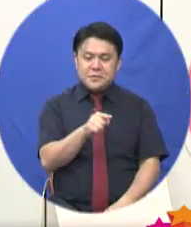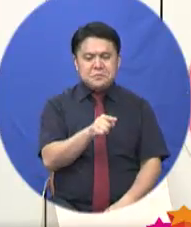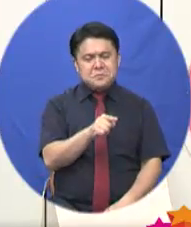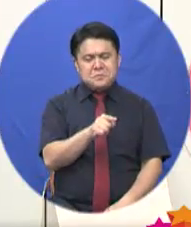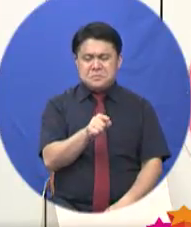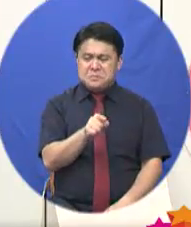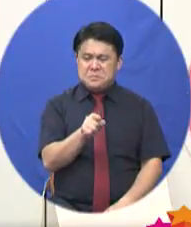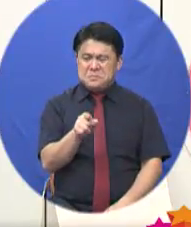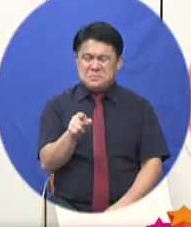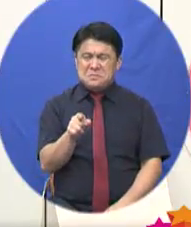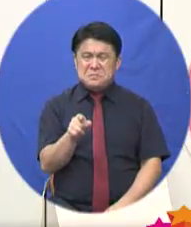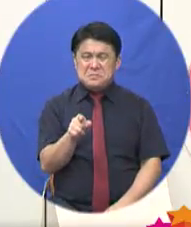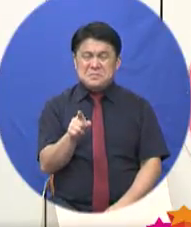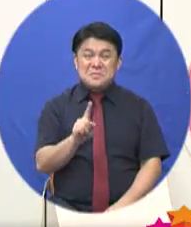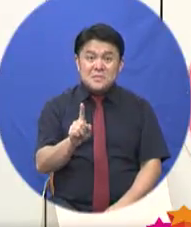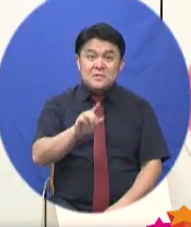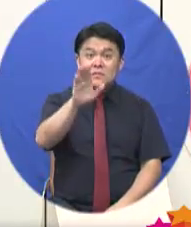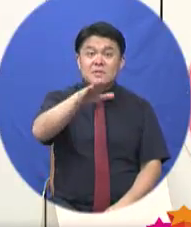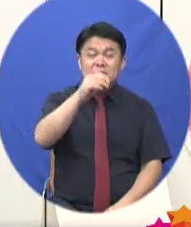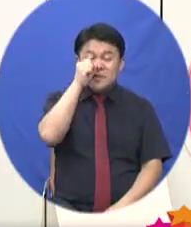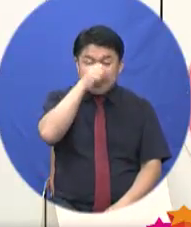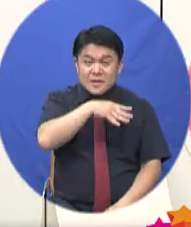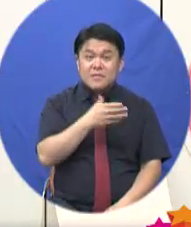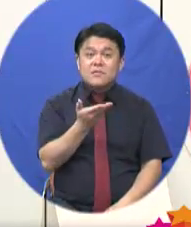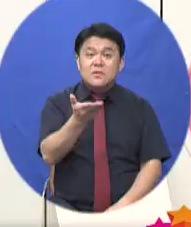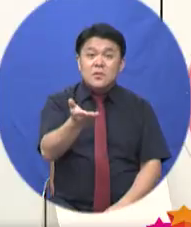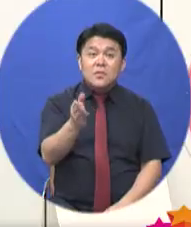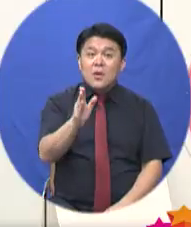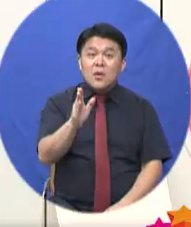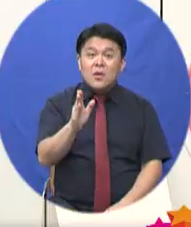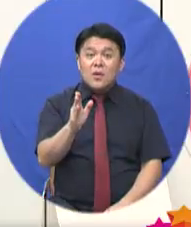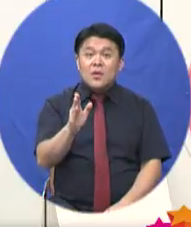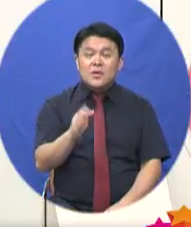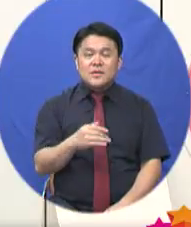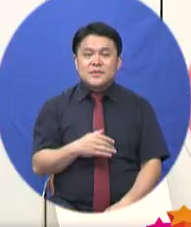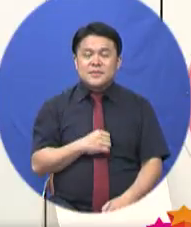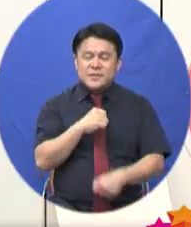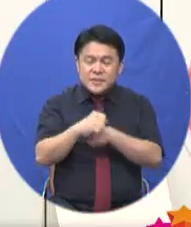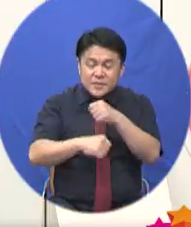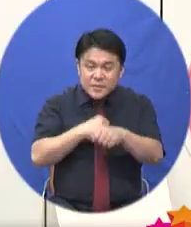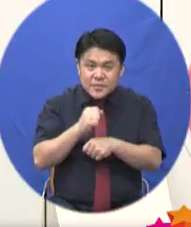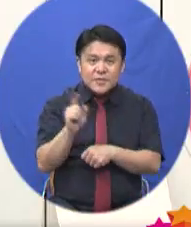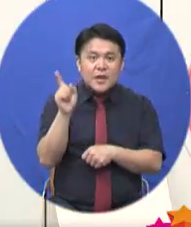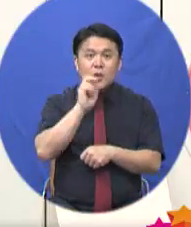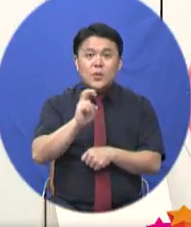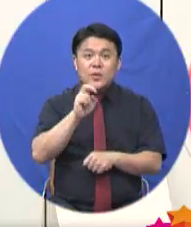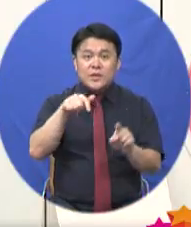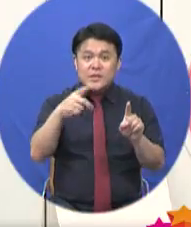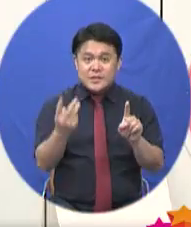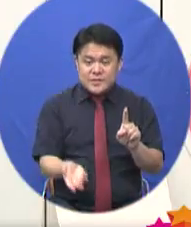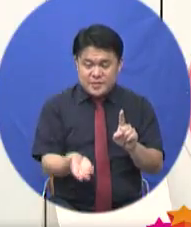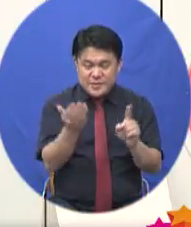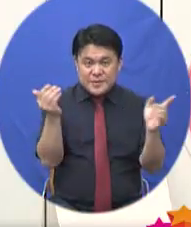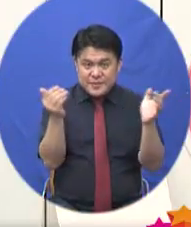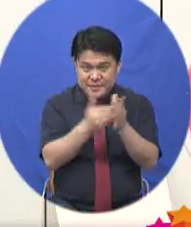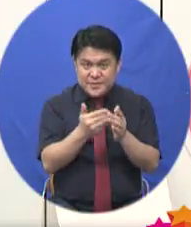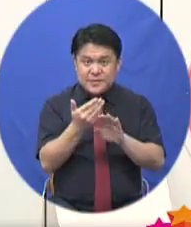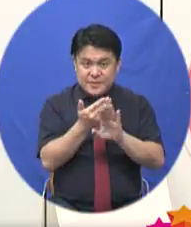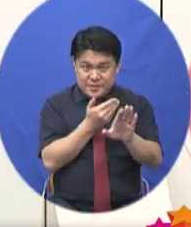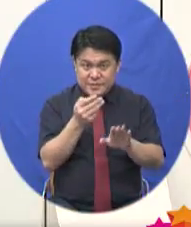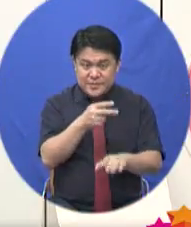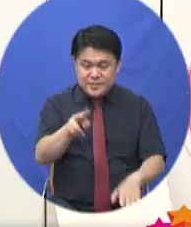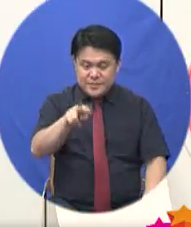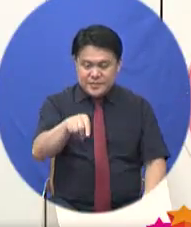없다 하시는 분들은 그냥 무반주 없이 같은 방법으로 노래를 1절 다 부르시고